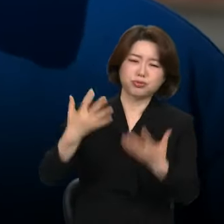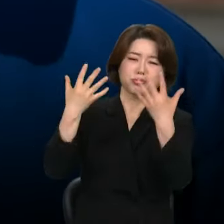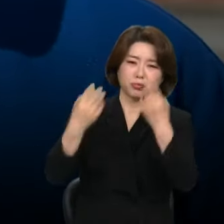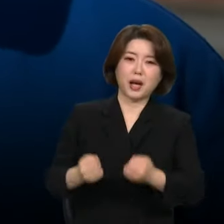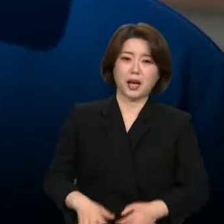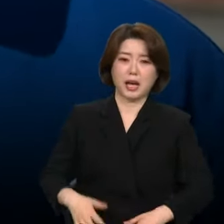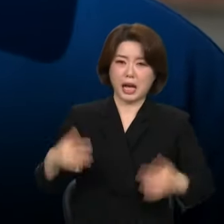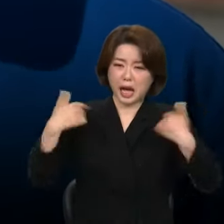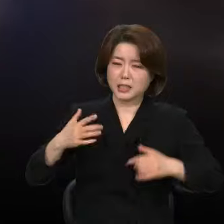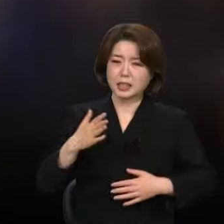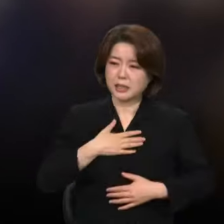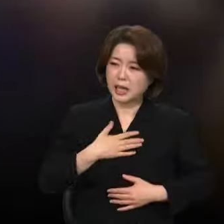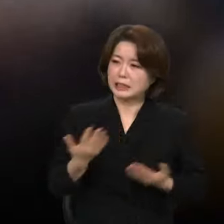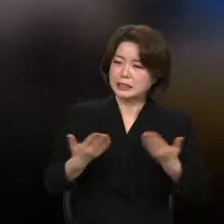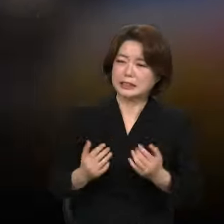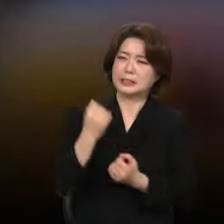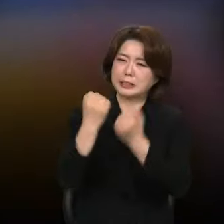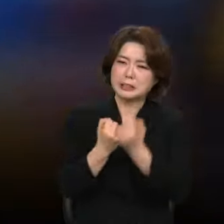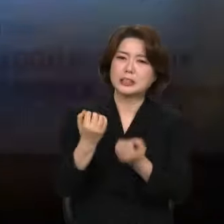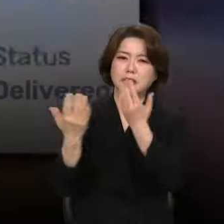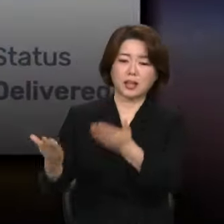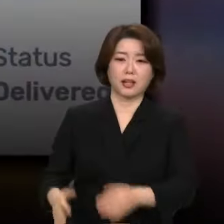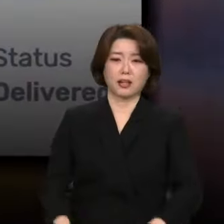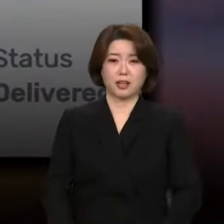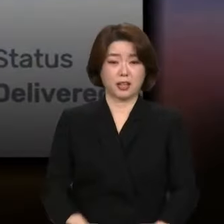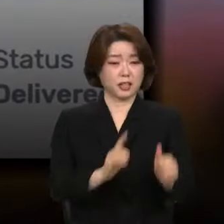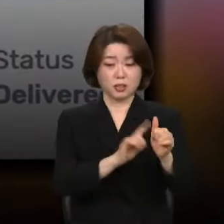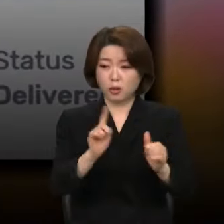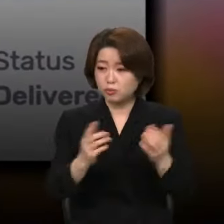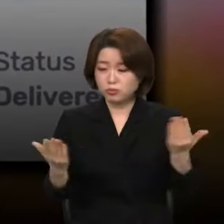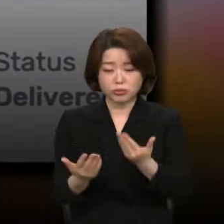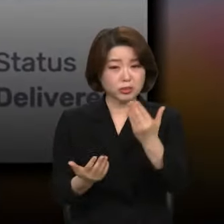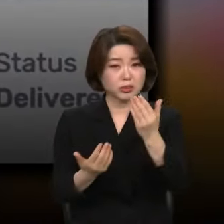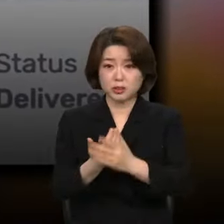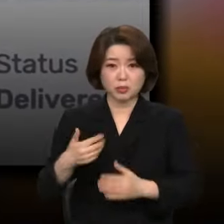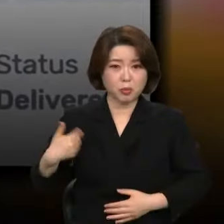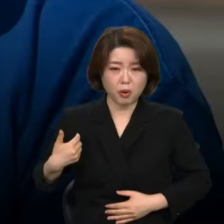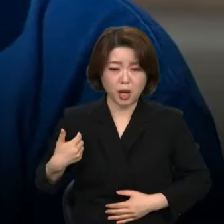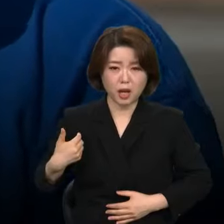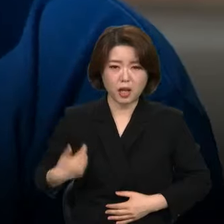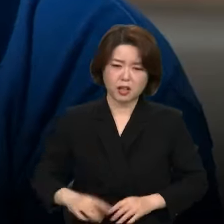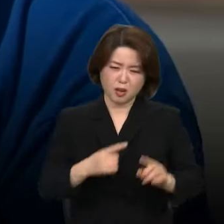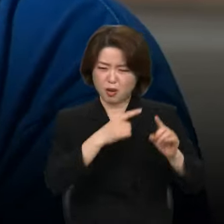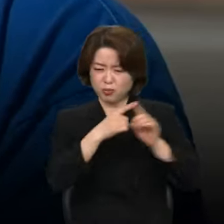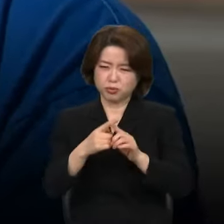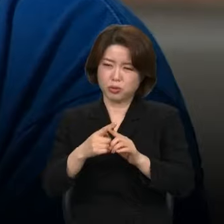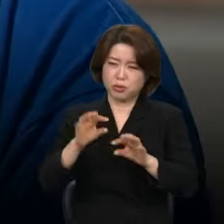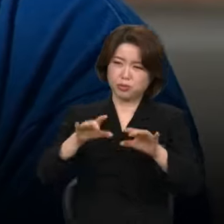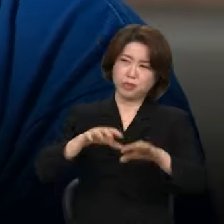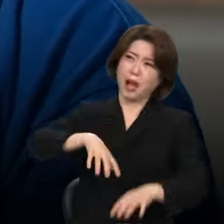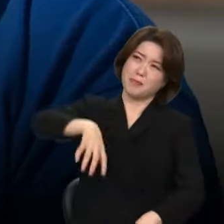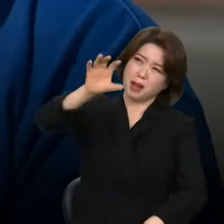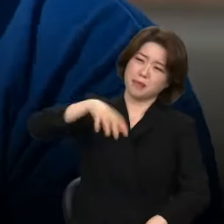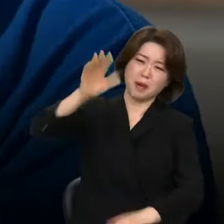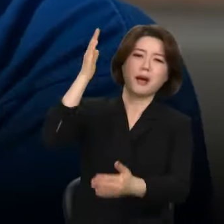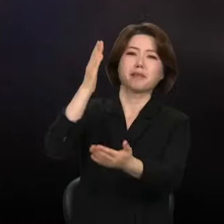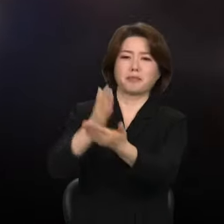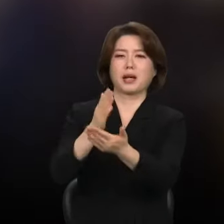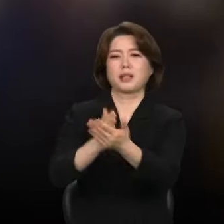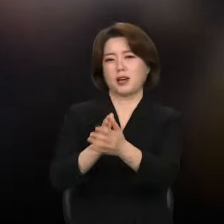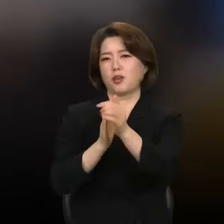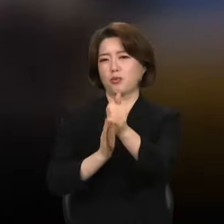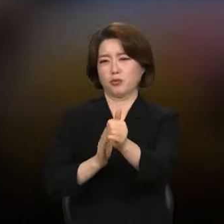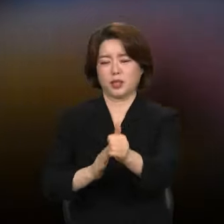to people what I'm doing. 아스틀은 무슨 일이 일어나는지 잘 모르겠을 땐 무작정 소셜 미디어에 올리지 말아달라고